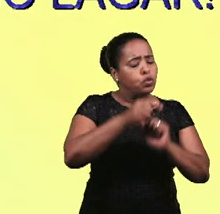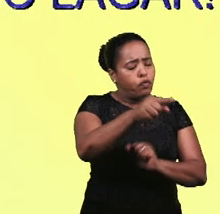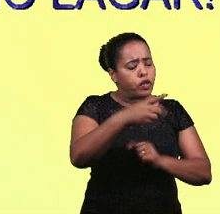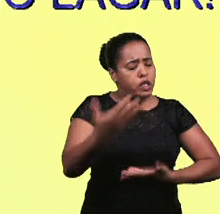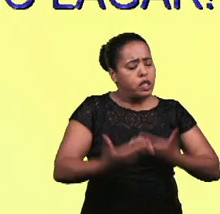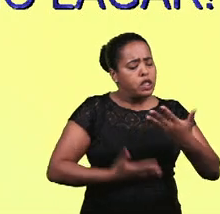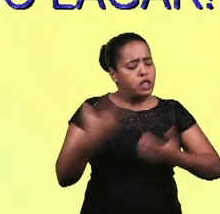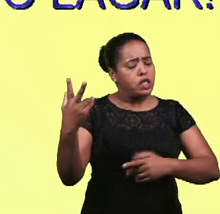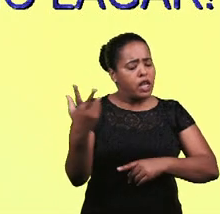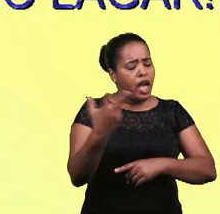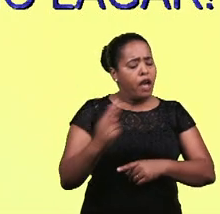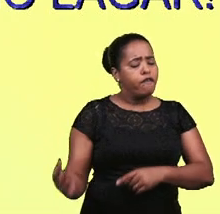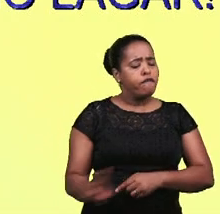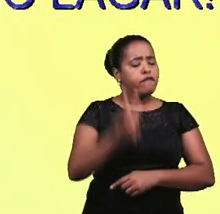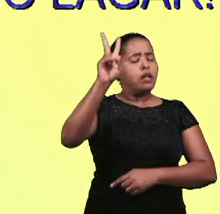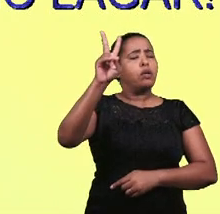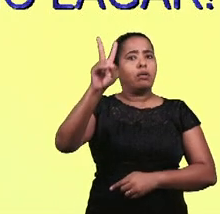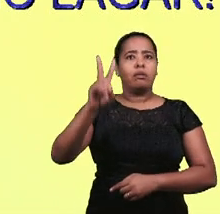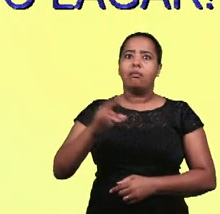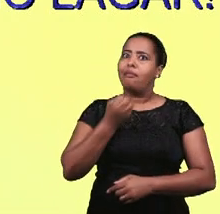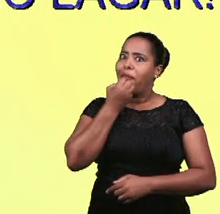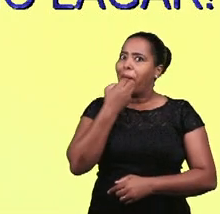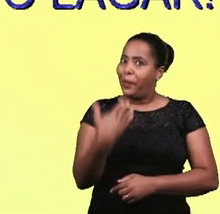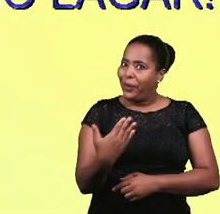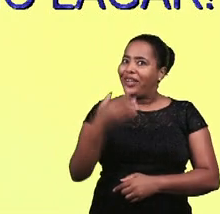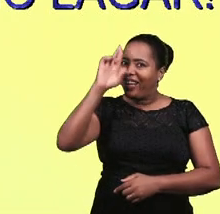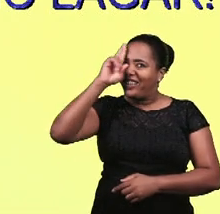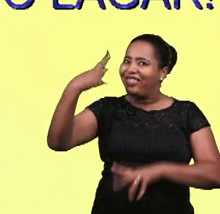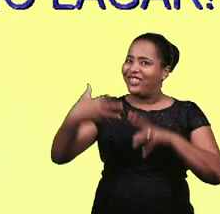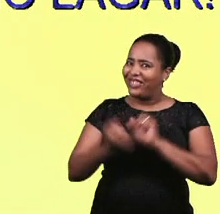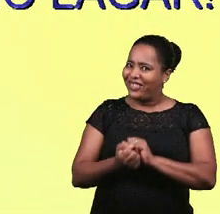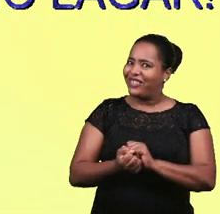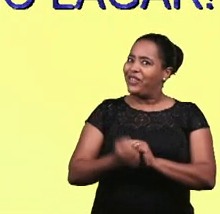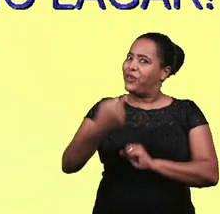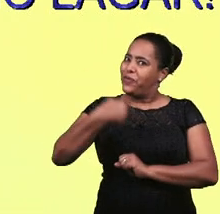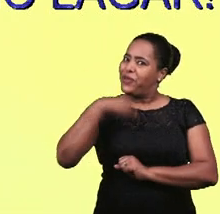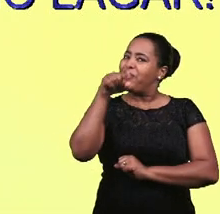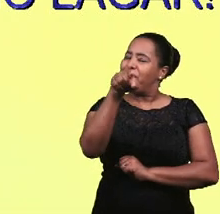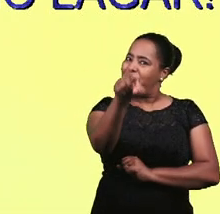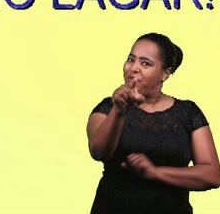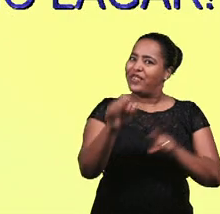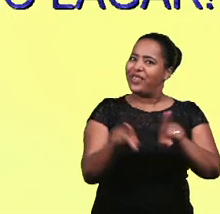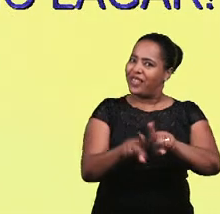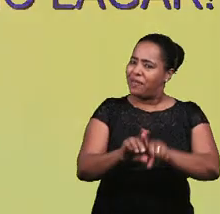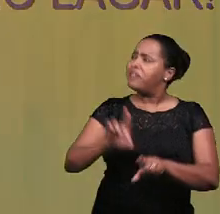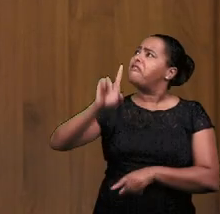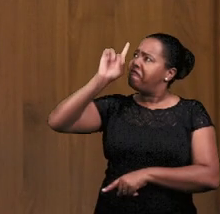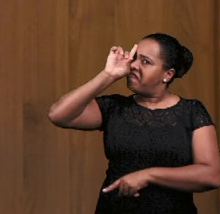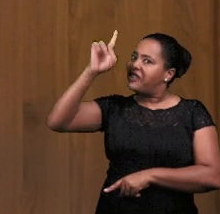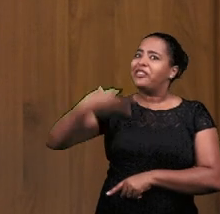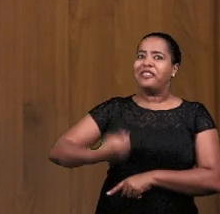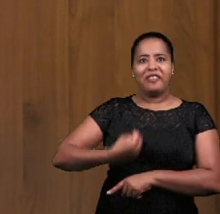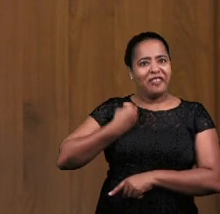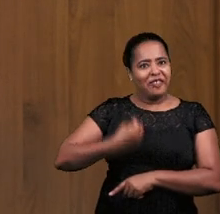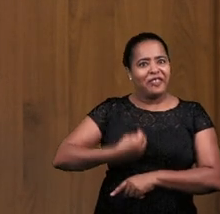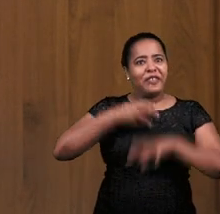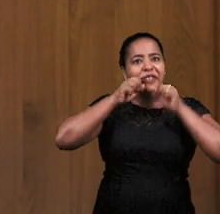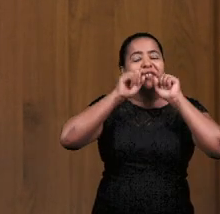Quelle bénédiction, le Seigneur est avec nous. Le Seigneur est avec moi, est avec toi aussi. Dieu est un Dieu vivant qui nous